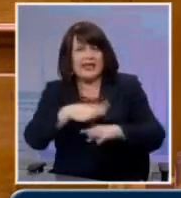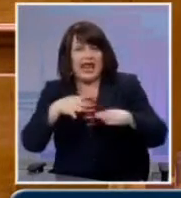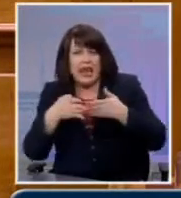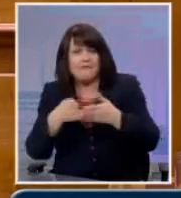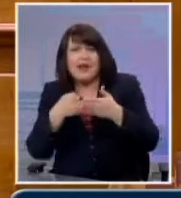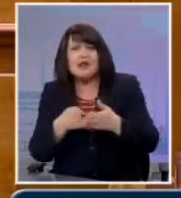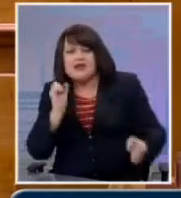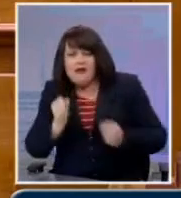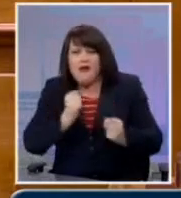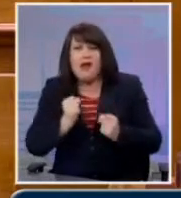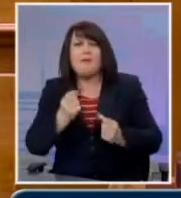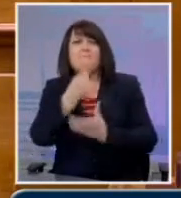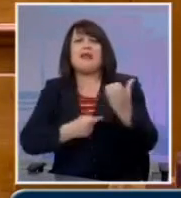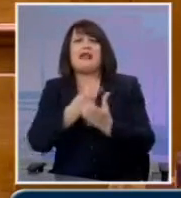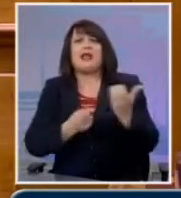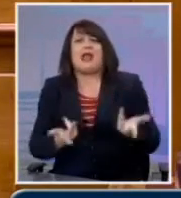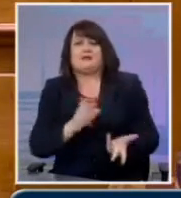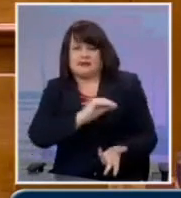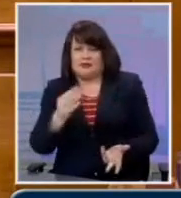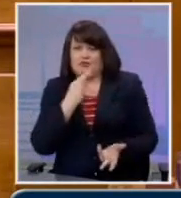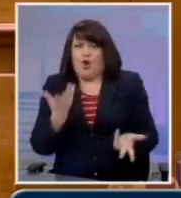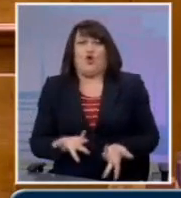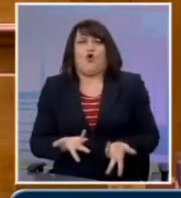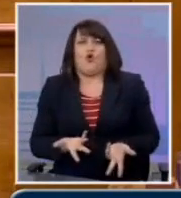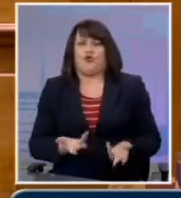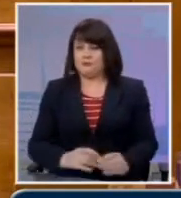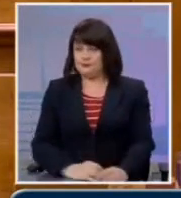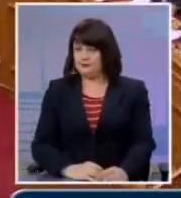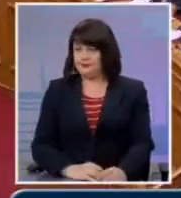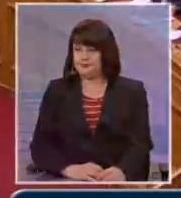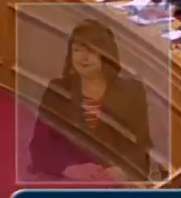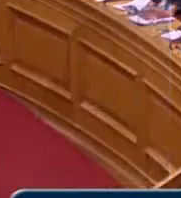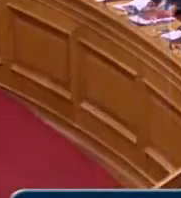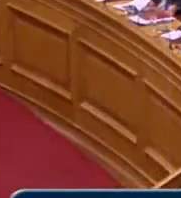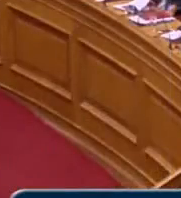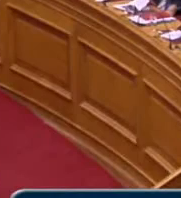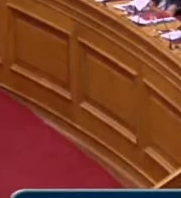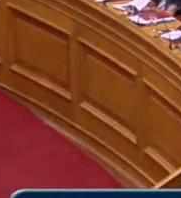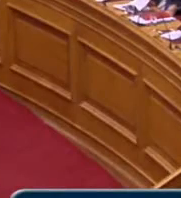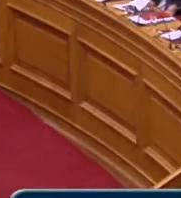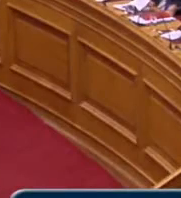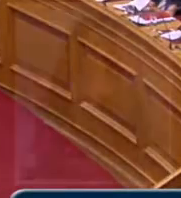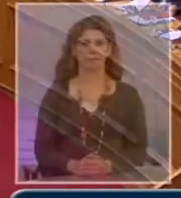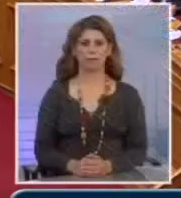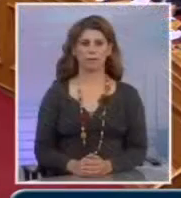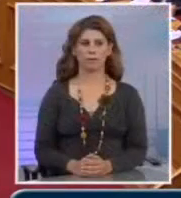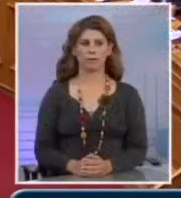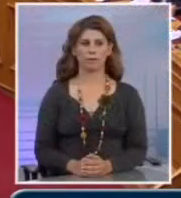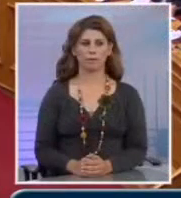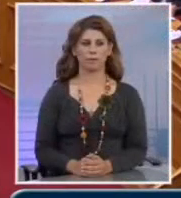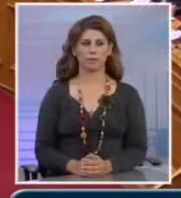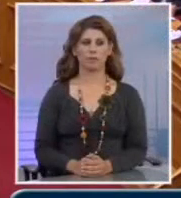λιμενικοί για τη μετανάστευση. Λοιπόν, κύριε Κυριαζίδη, θα σταματήσετε. Τα σώματα